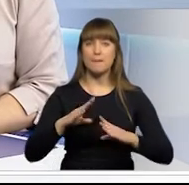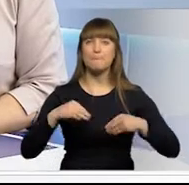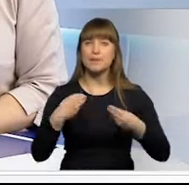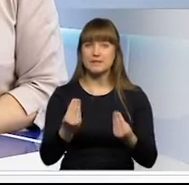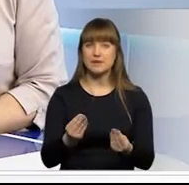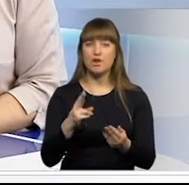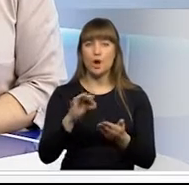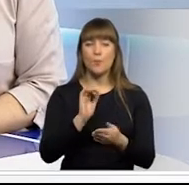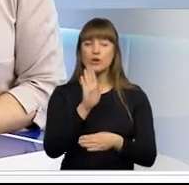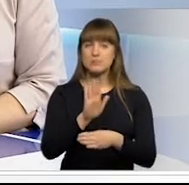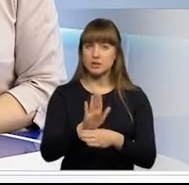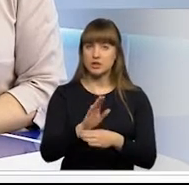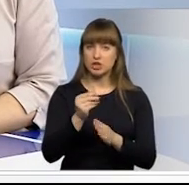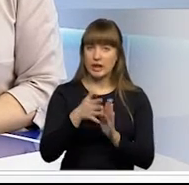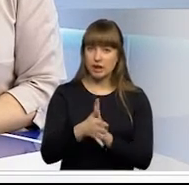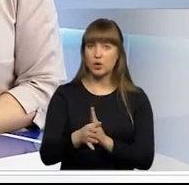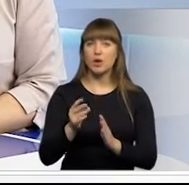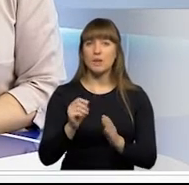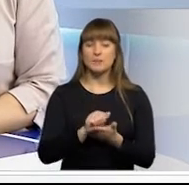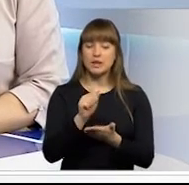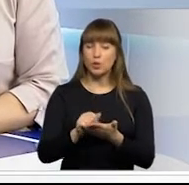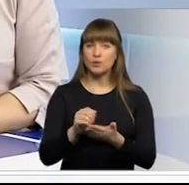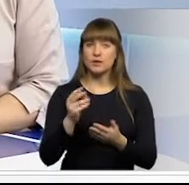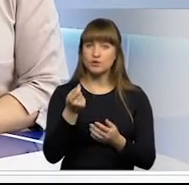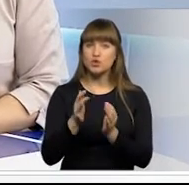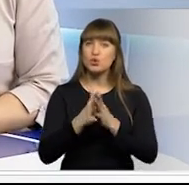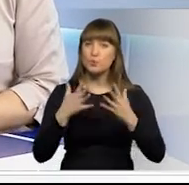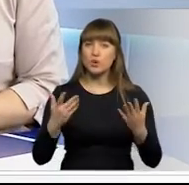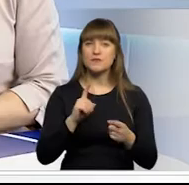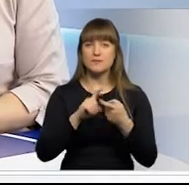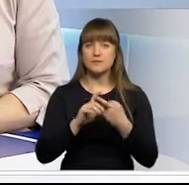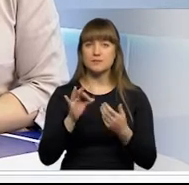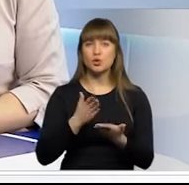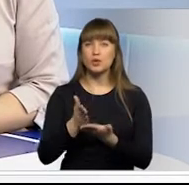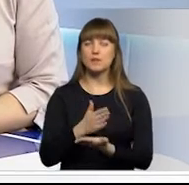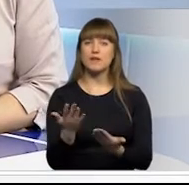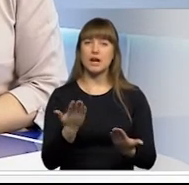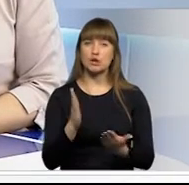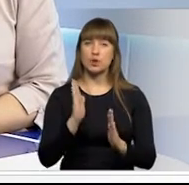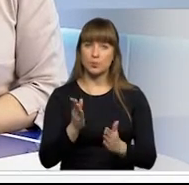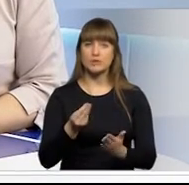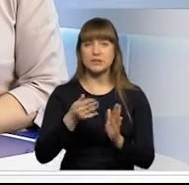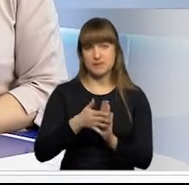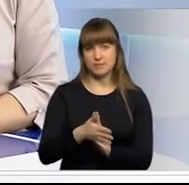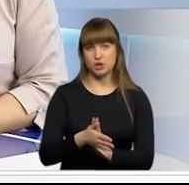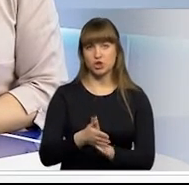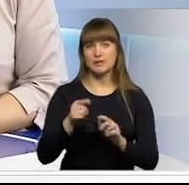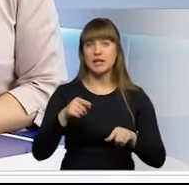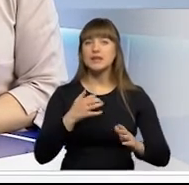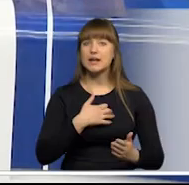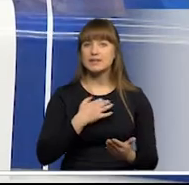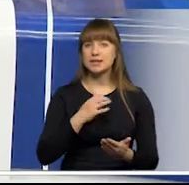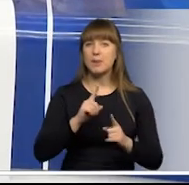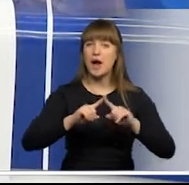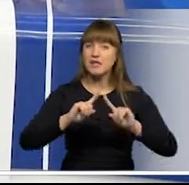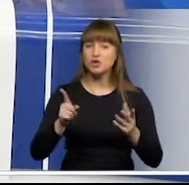в зависимости от направления, по которому оно будет распоряжаться. И вот здесь я хотела бы особо акцентировать внимание, чтобы мамы понимали, что когда